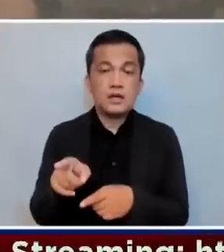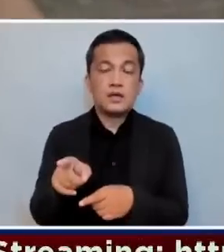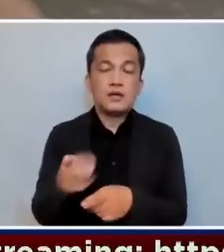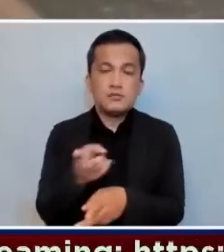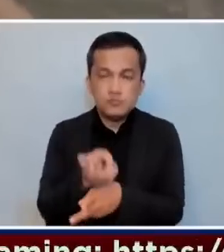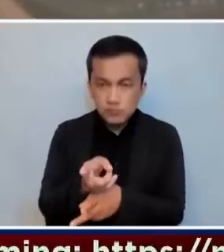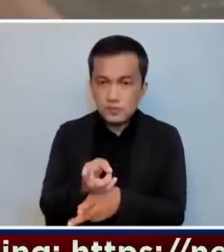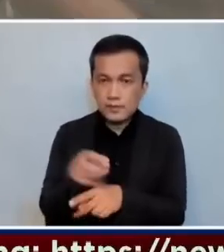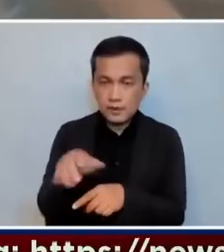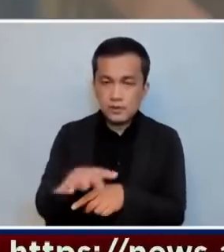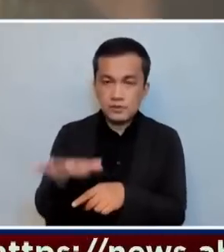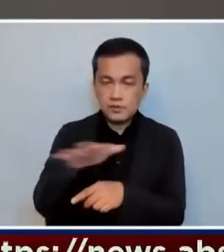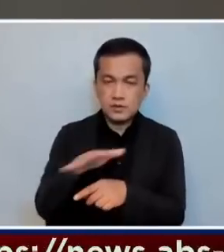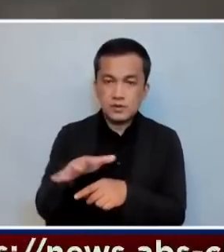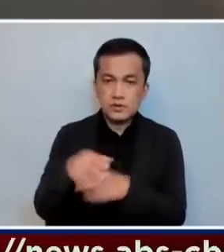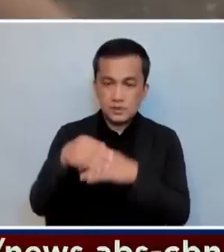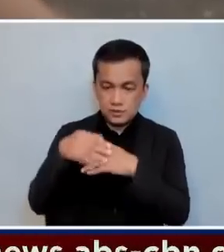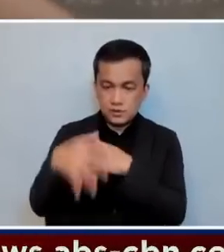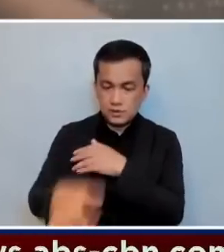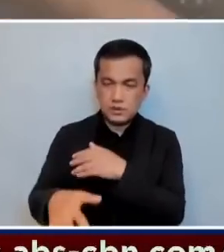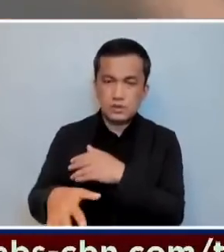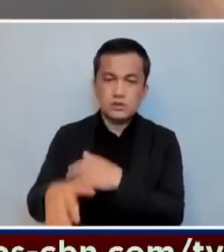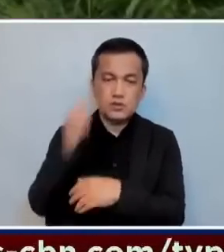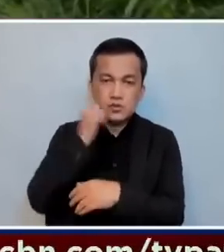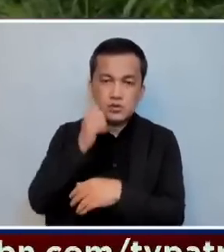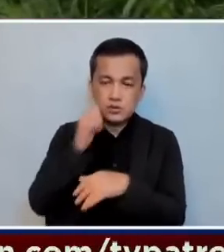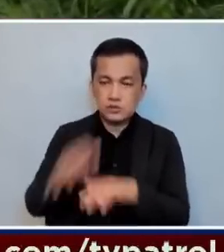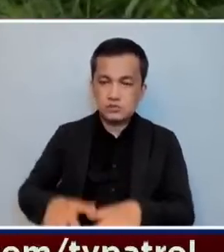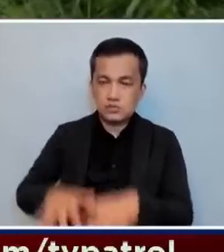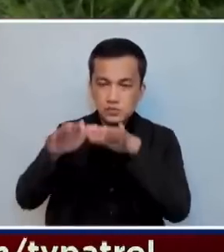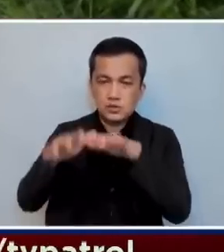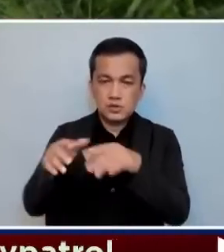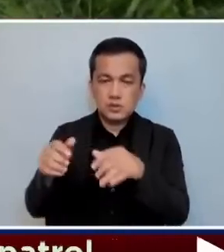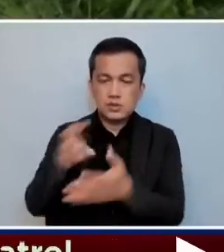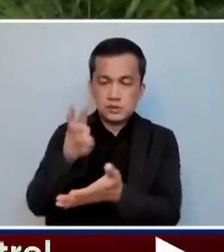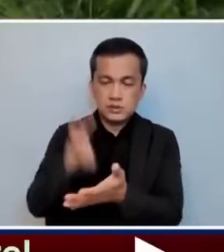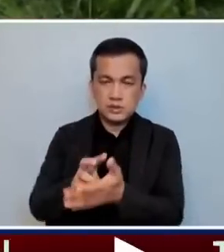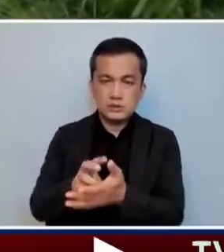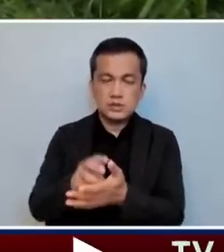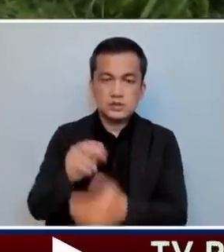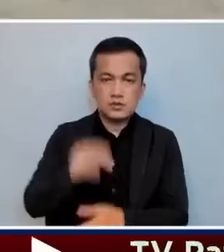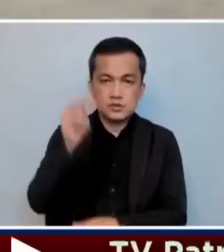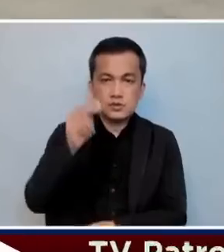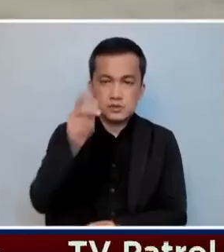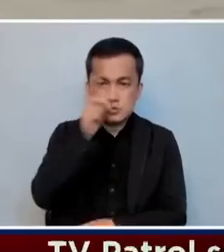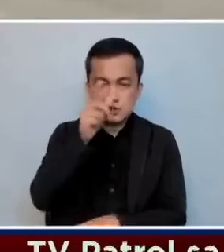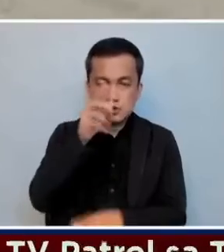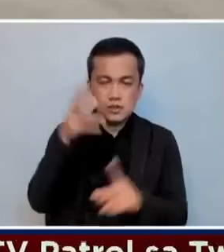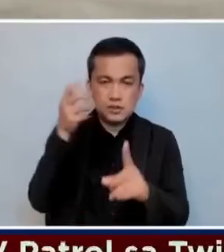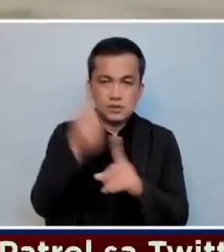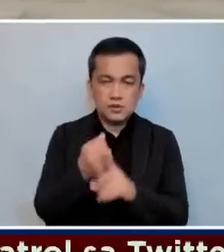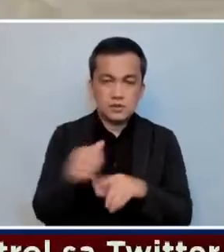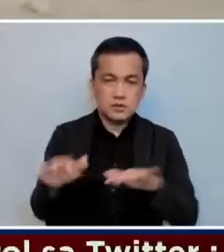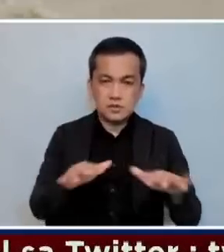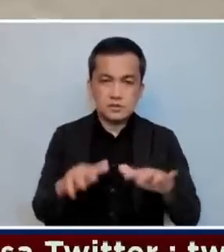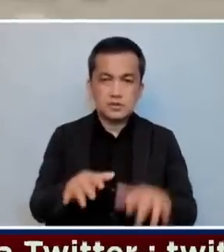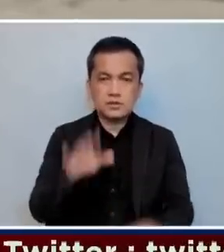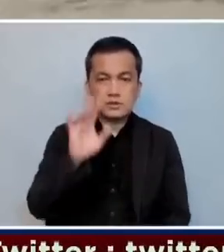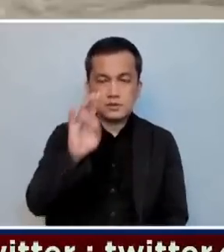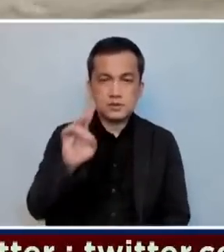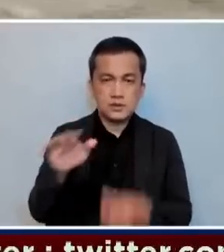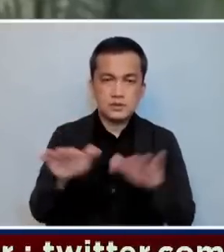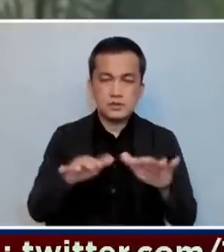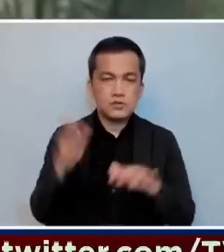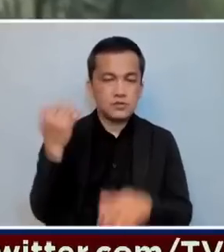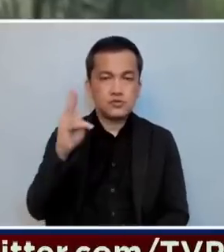NDRRMC ang mga landslide-prone at flood-prone areas sa Hilagang Luzon na naapektuhan din ng magnitude 7 na lindol nitong